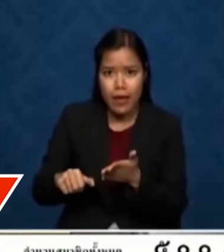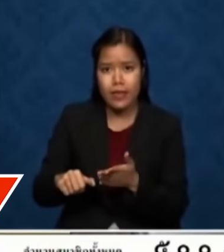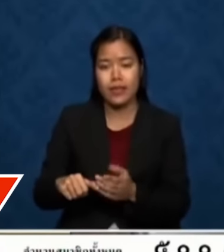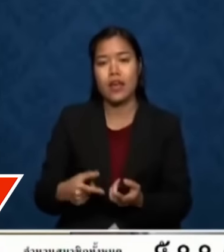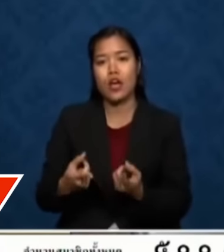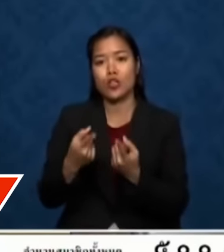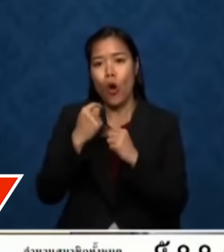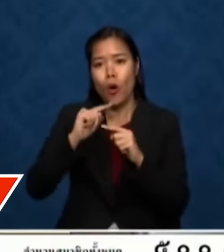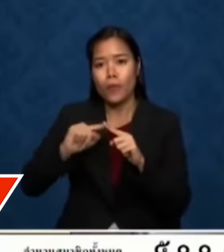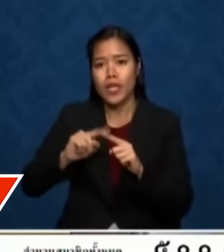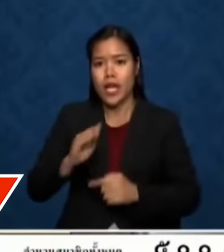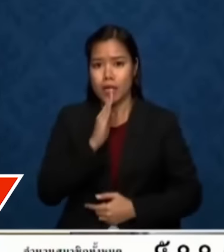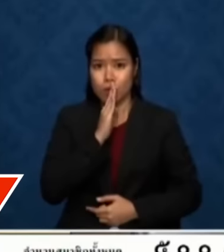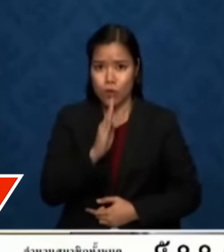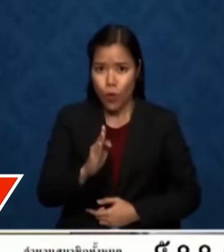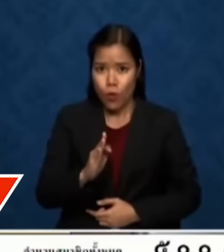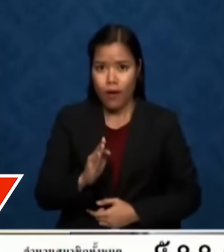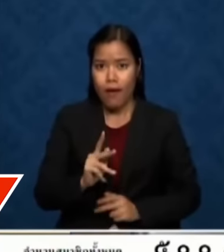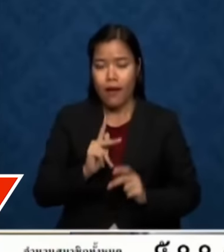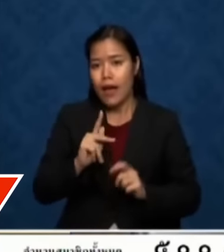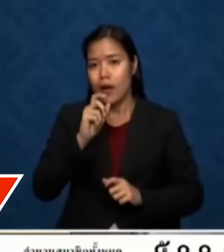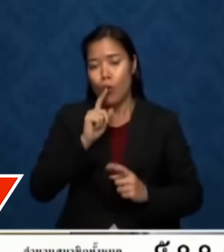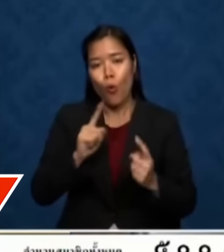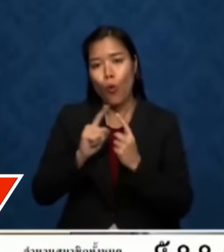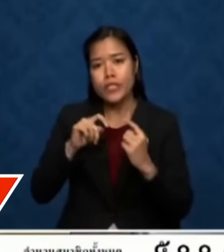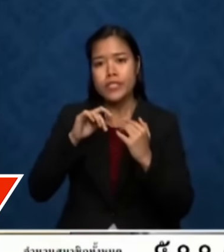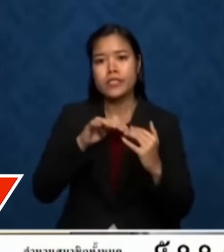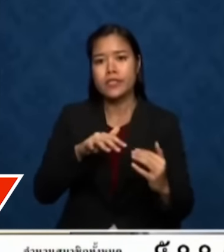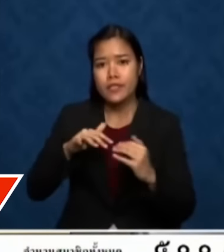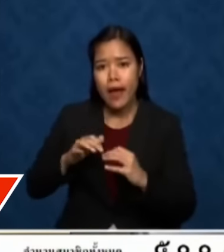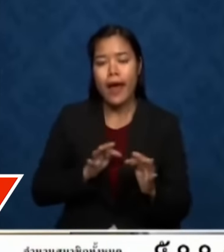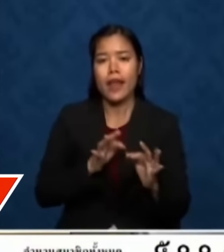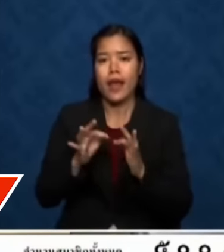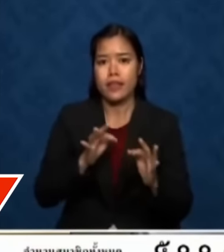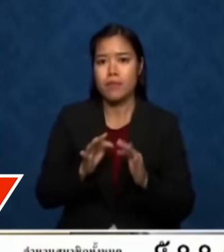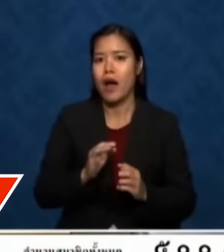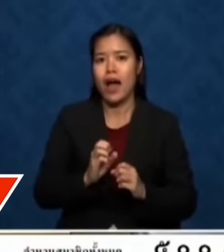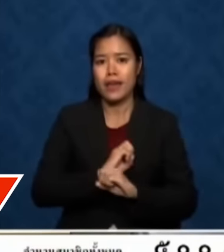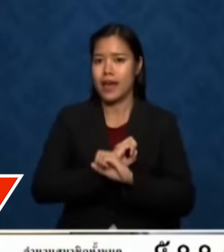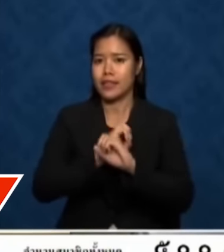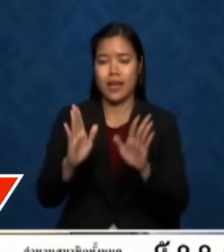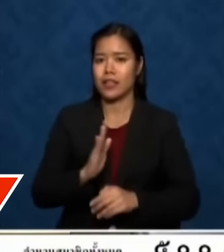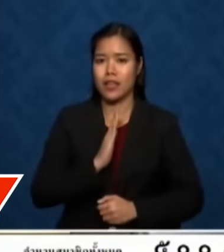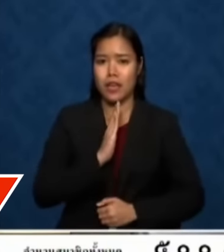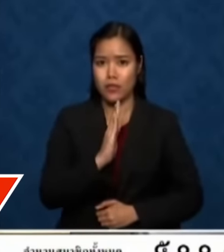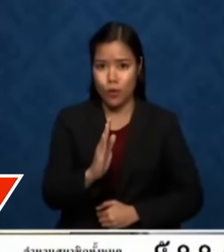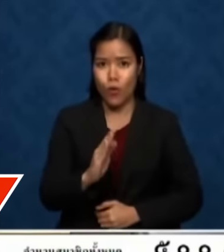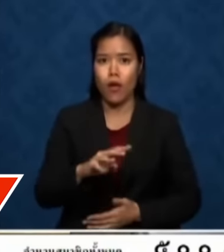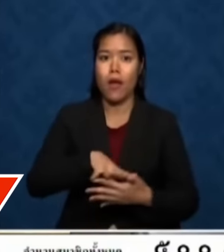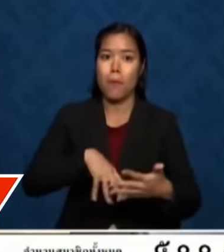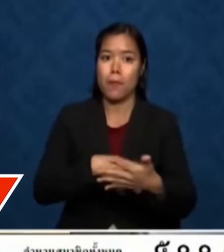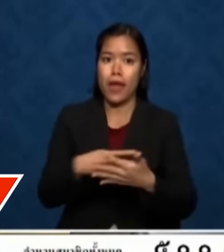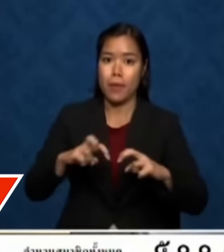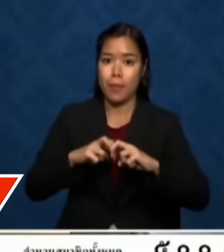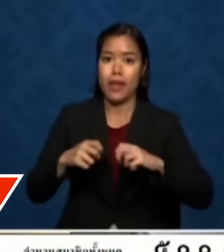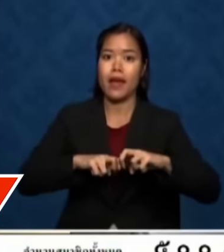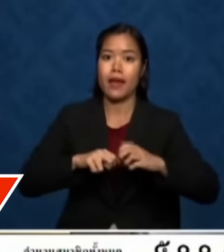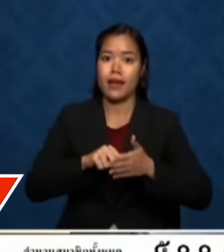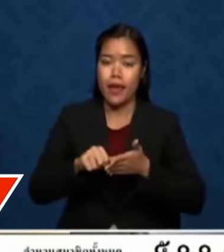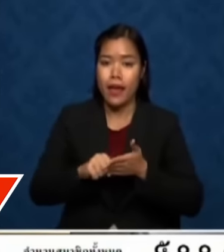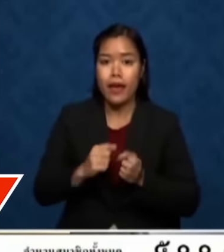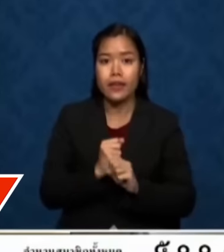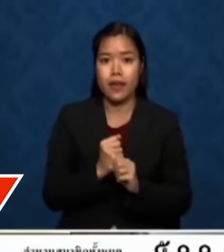งไปตรงมากล้าที่จะสื่อสารว่ามันเกิดอะไรขึ้นบ้างท่านเองมีแผนจะแก้ปัญหาเหล่านี้อย่างไรไ